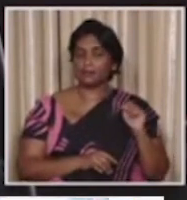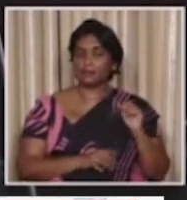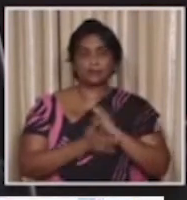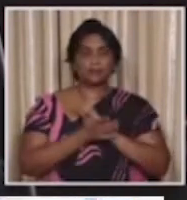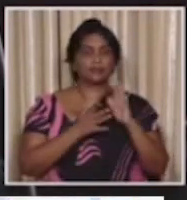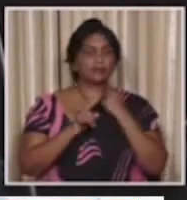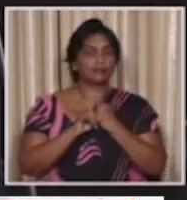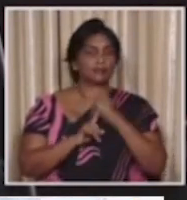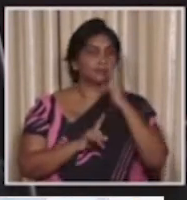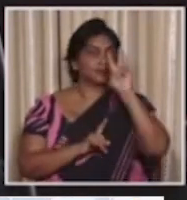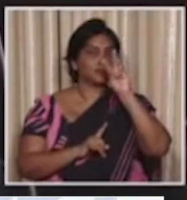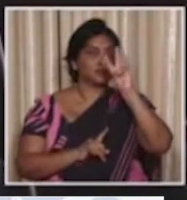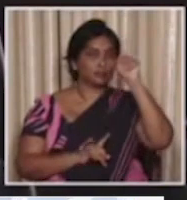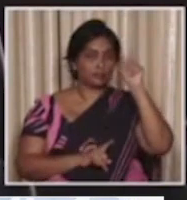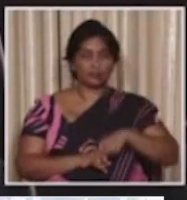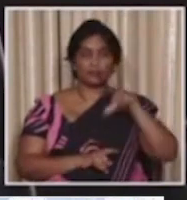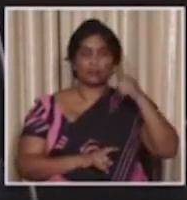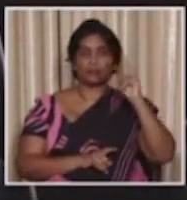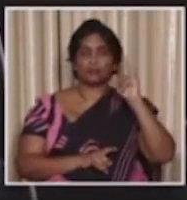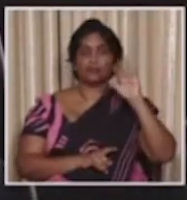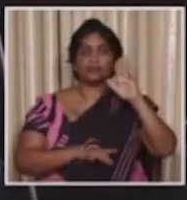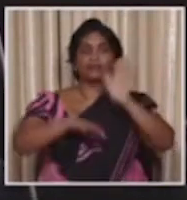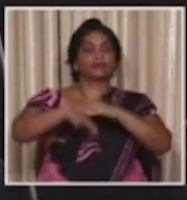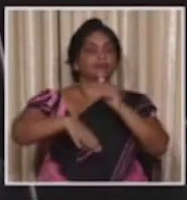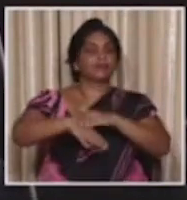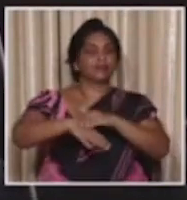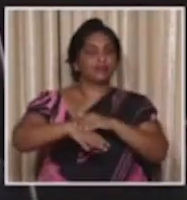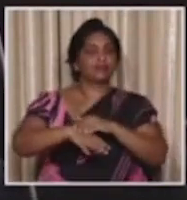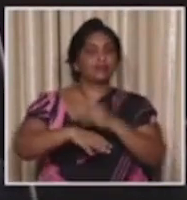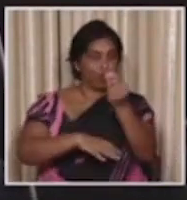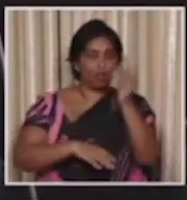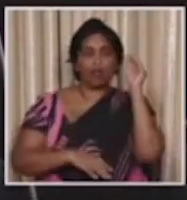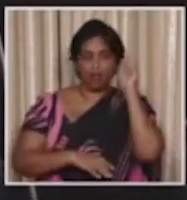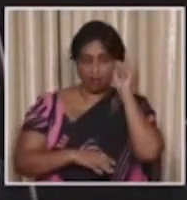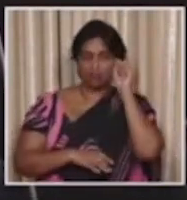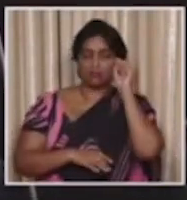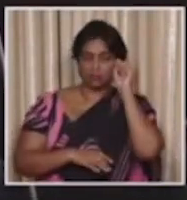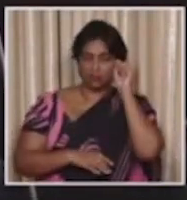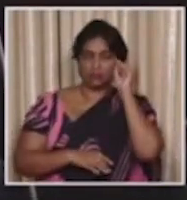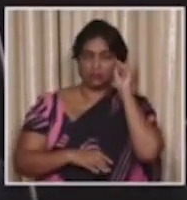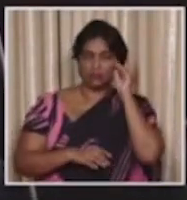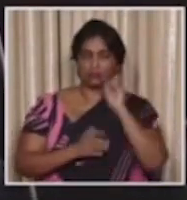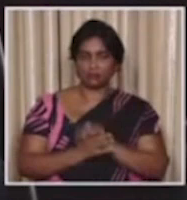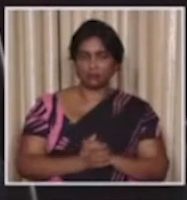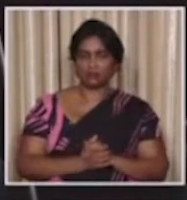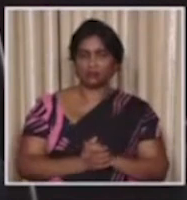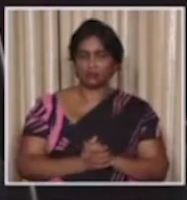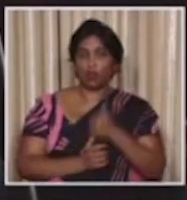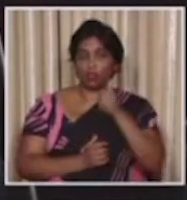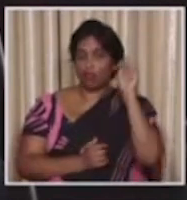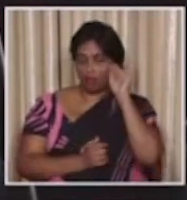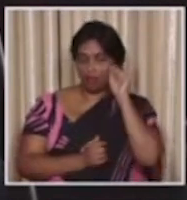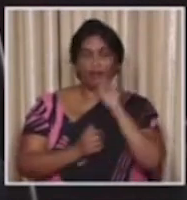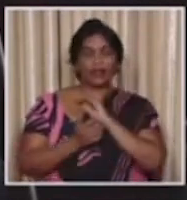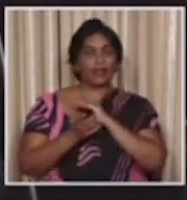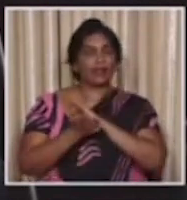හෙක්ටයාර 23746ක් මන්ත්‍රීතුමා, අන්තිමිය පොඩ අහගන්න, පොඩ මේ සවන් දෙන්න, පොඩ ඉන්න, මේ අහගන්න හොඳට.